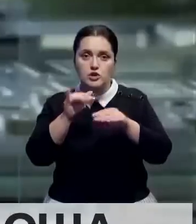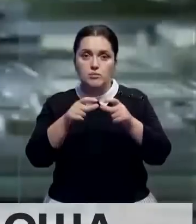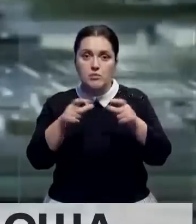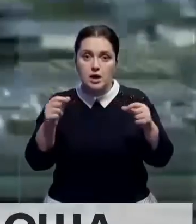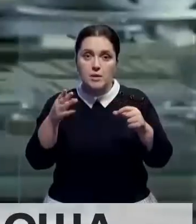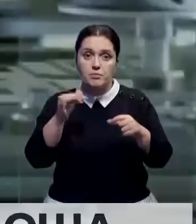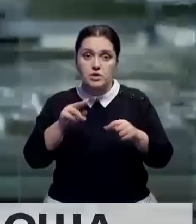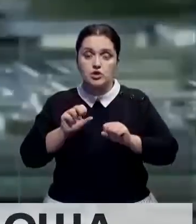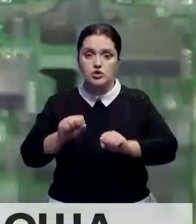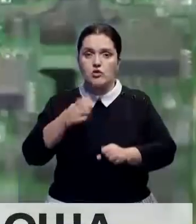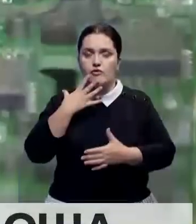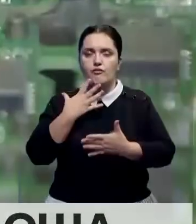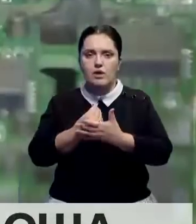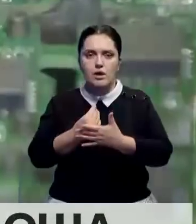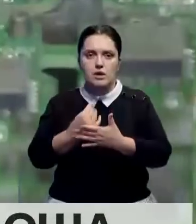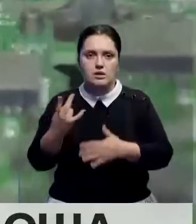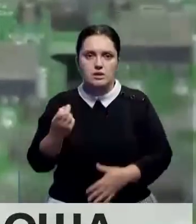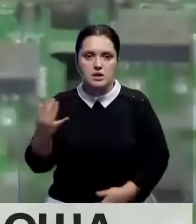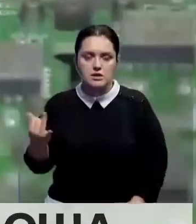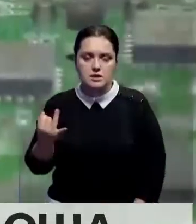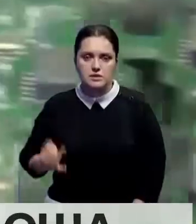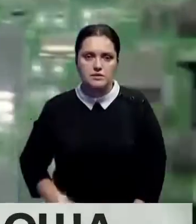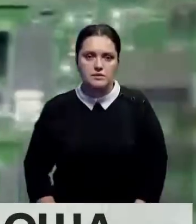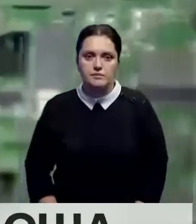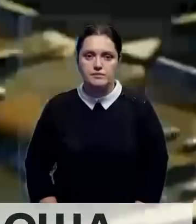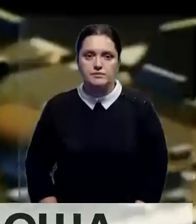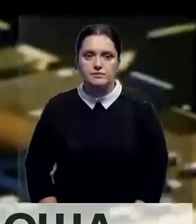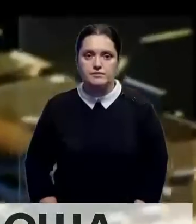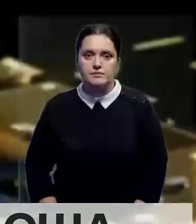что так защищают свои национальные интересы.